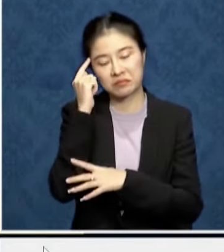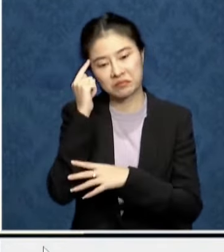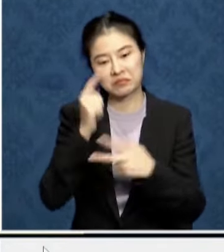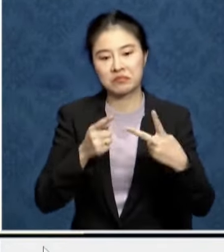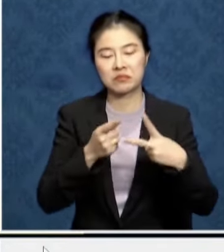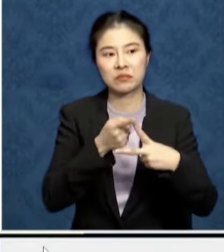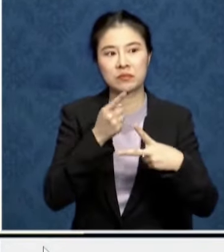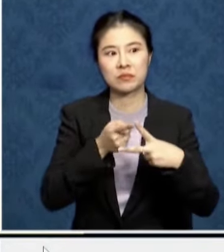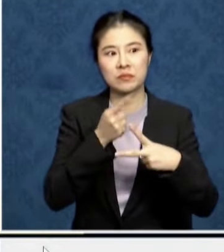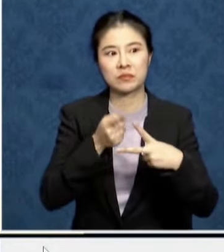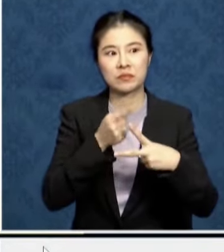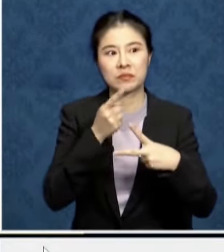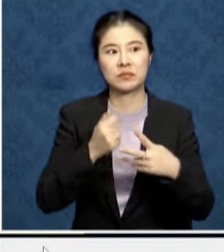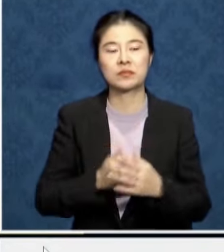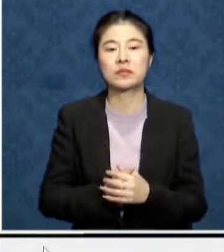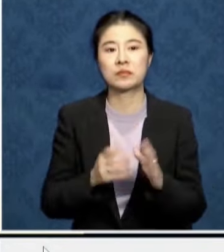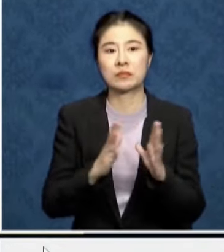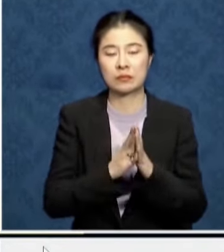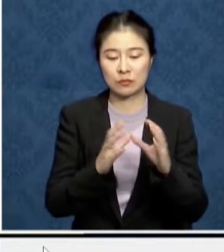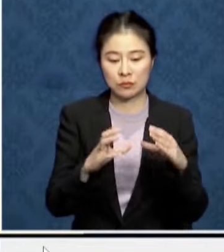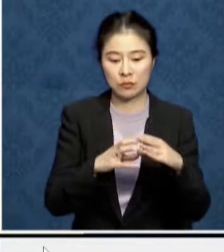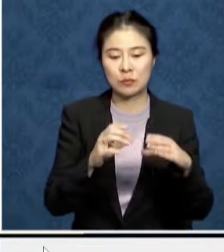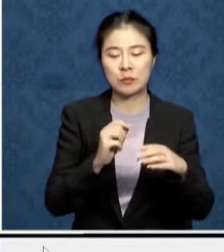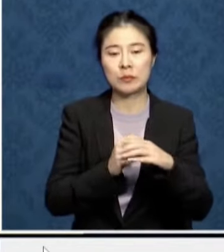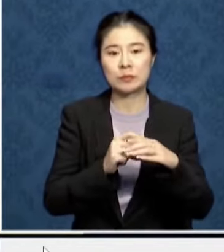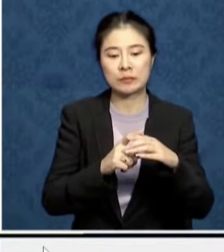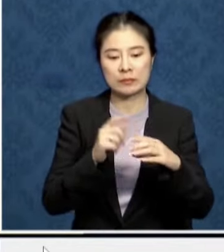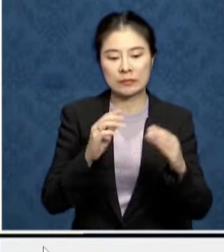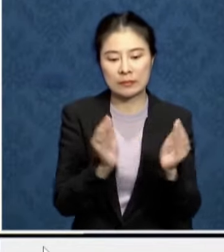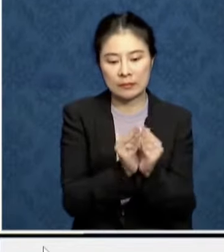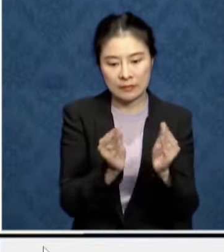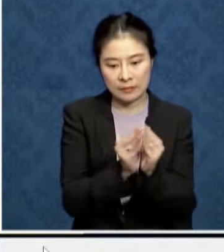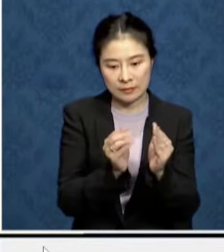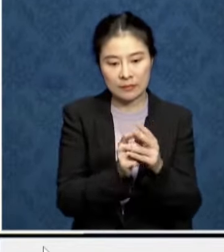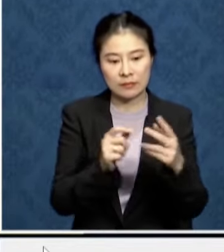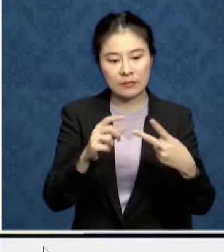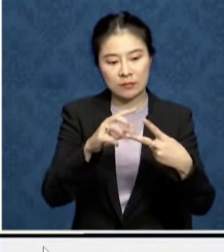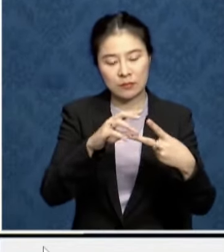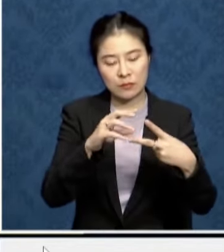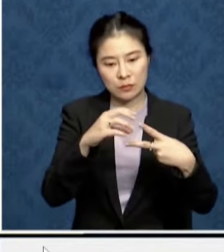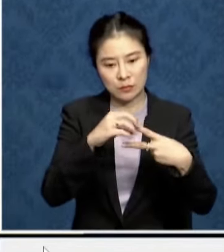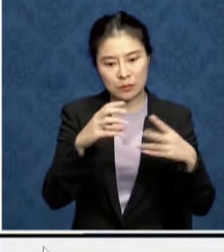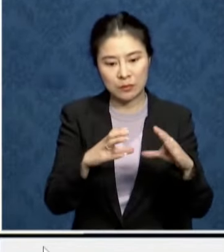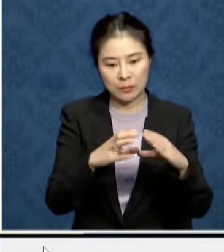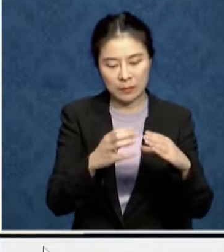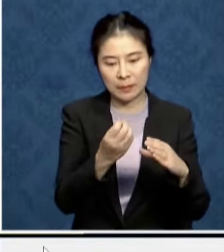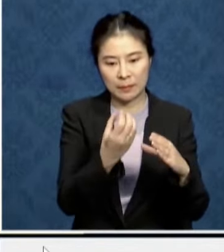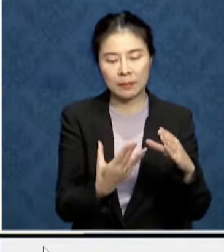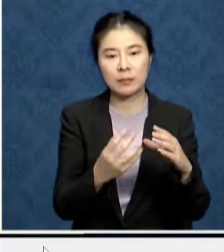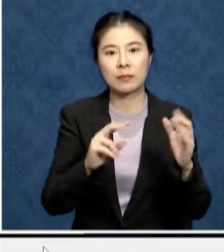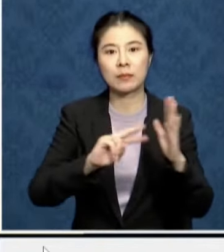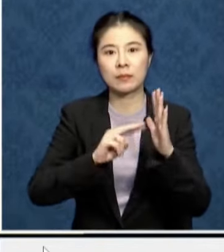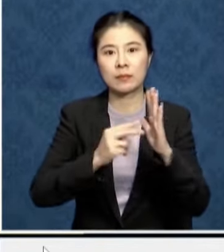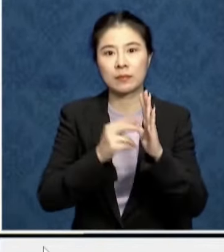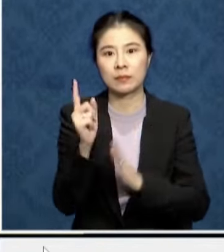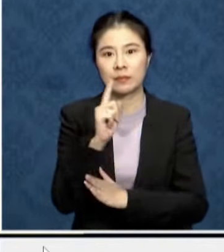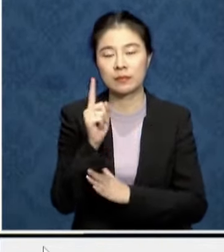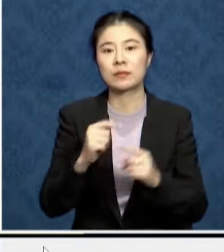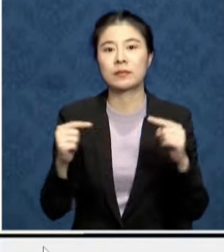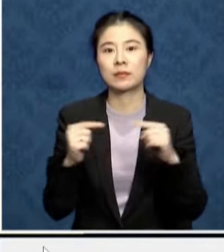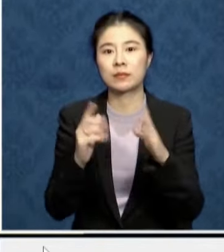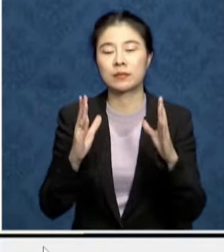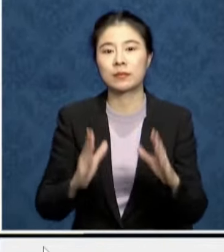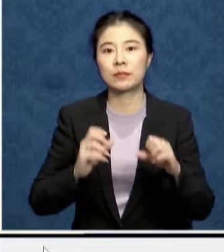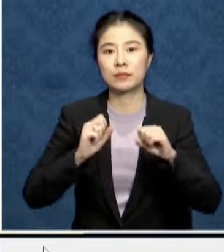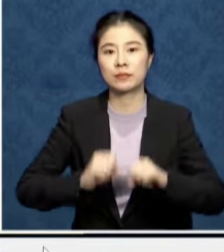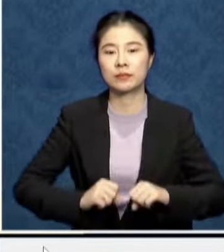ลมาจอริตี้หรือเสียงเกินกึ่งหนึ่งสองชั้นนั้นมีเจตนาที่ดีครับเป็นเจตนาที่พยายามจะบอกว่าในเมื่อประชามติมักจะ